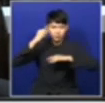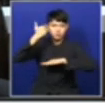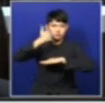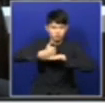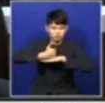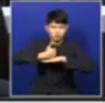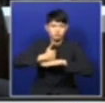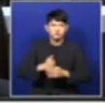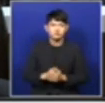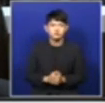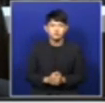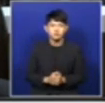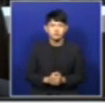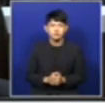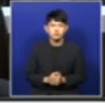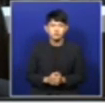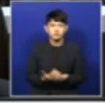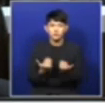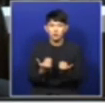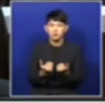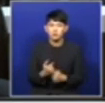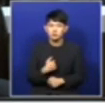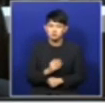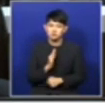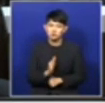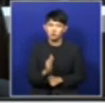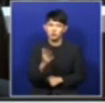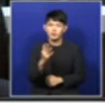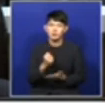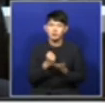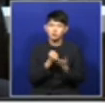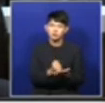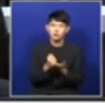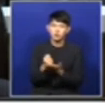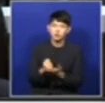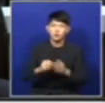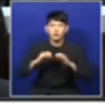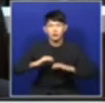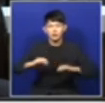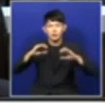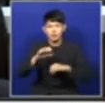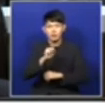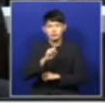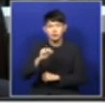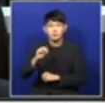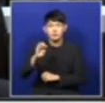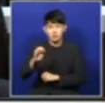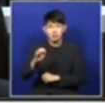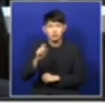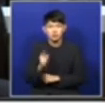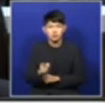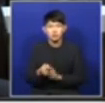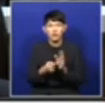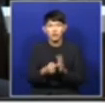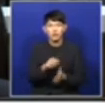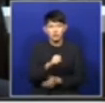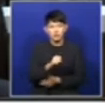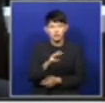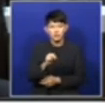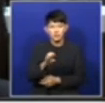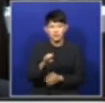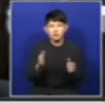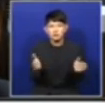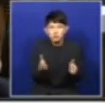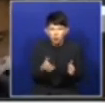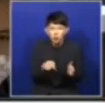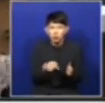รีไม่ได้มีความจริงใจในการที่จะเยียวยาผู้ประกอบการ SME โดยเฉพาะ SME ที่เป็นรายย่อยอย่าง